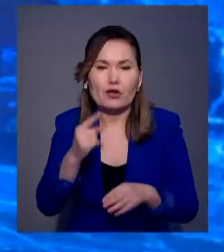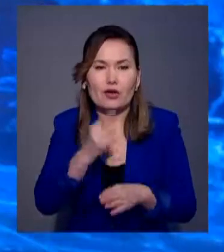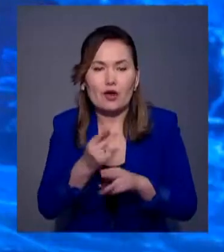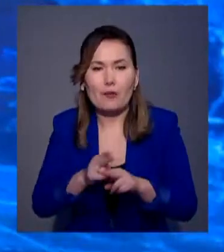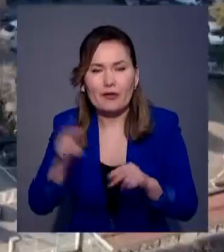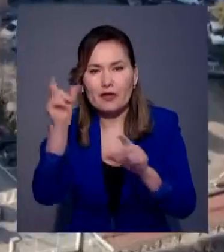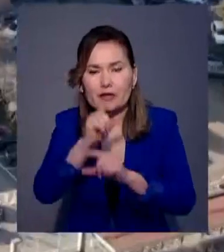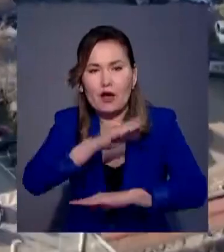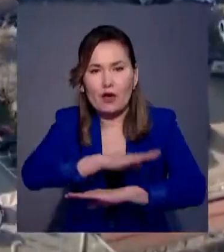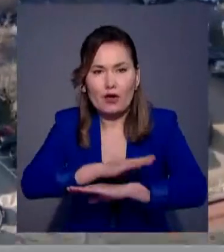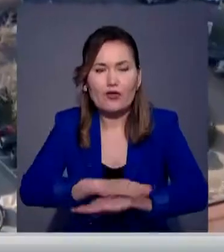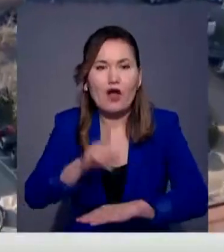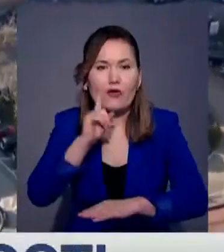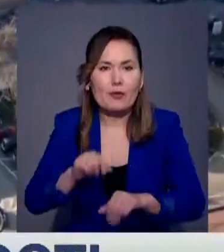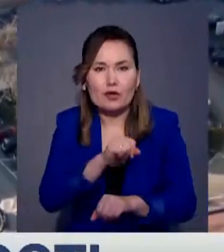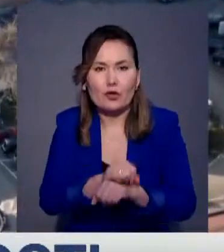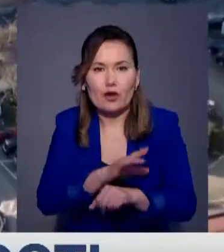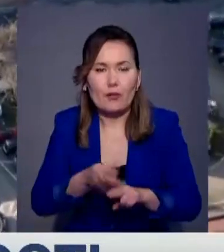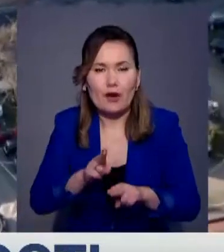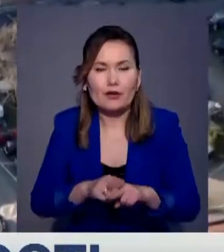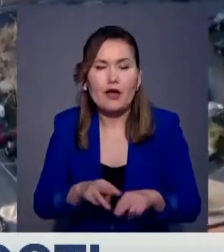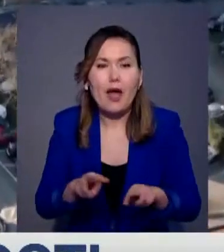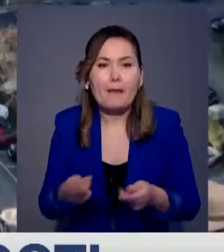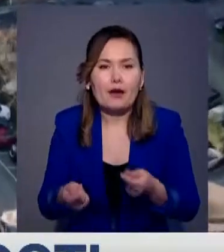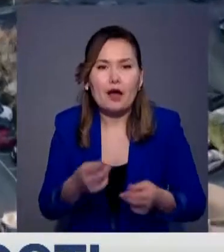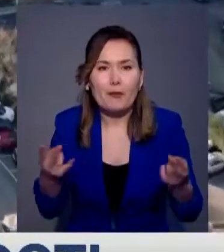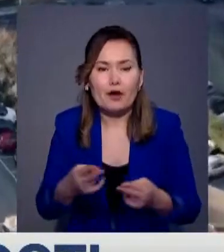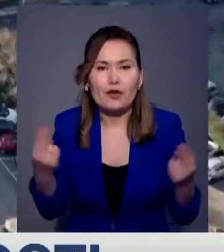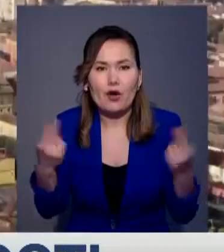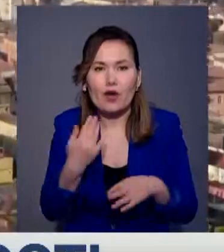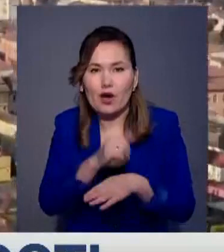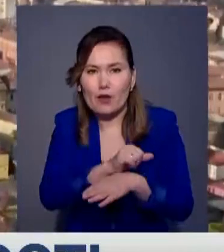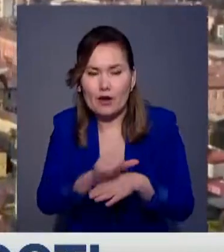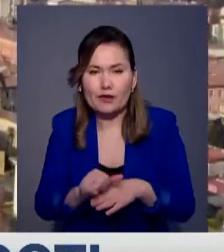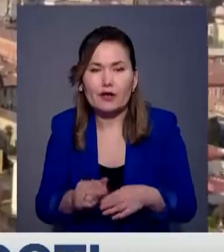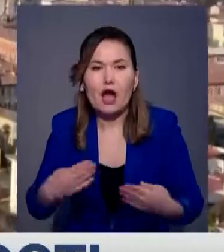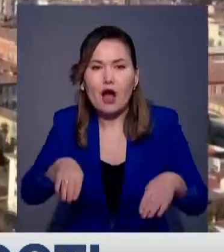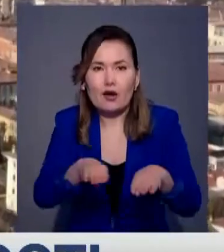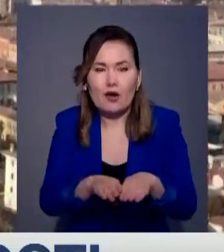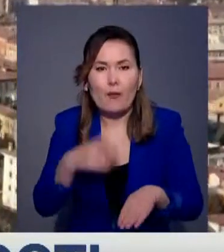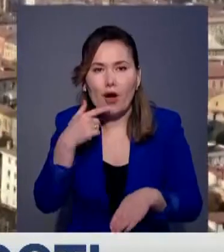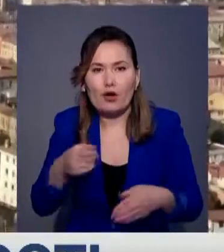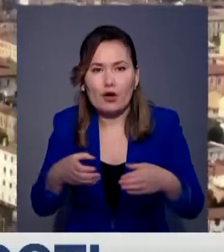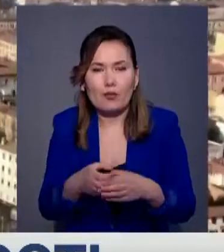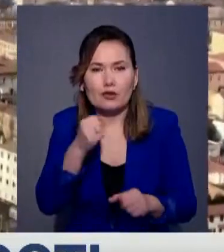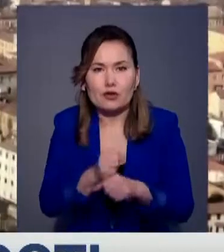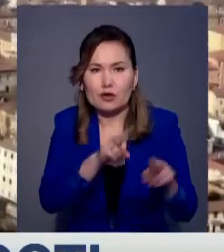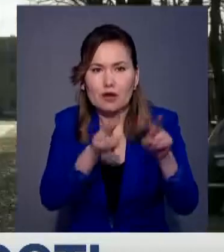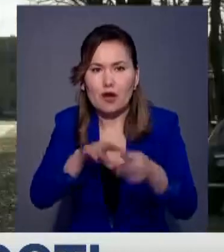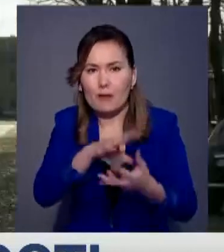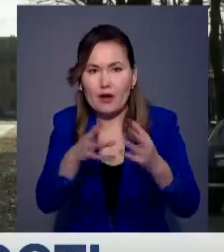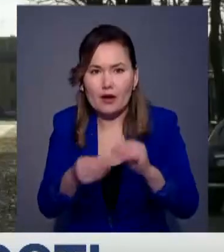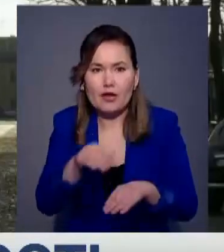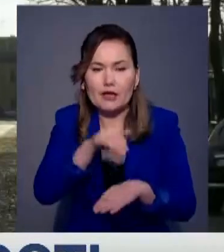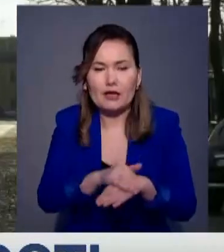жаппай шараларды өткізбеуге рұқсат береді. Билік қажет болса өткізу бекеттерін орнатып, қарулы күштер тартылатынын айтты. Жалпы